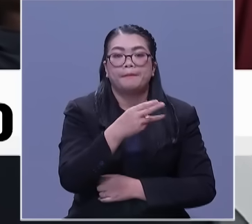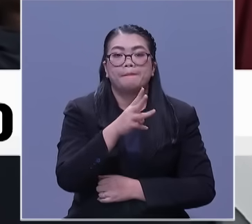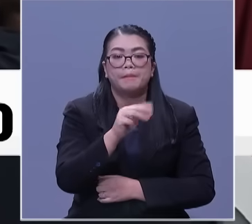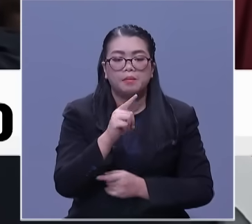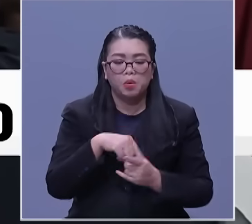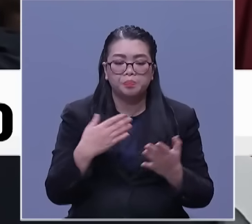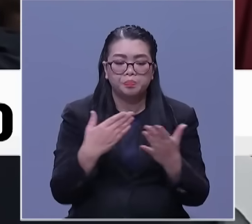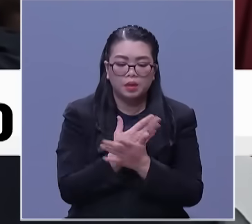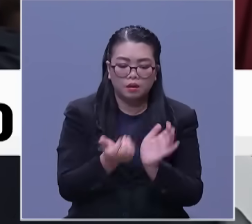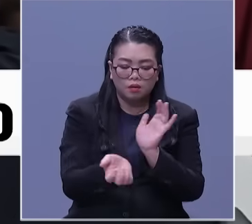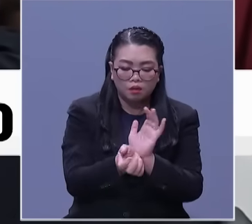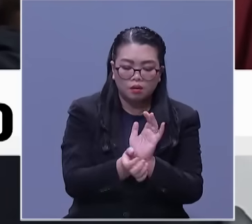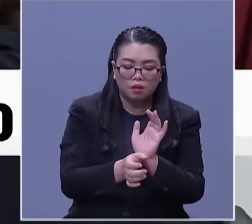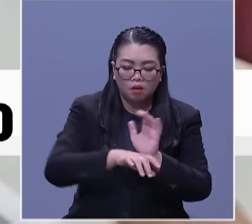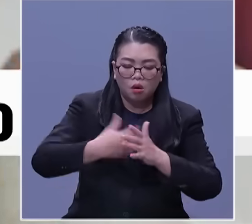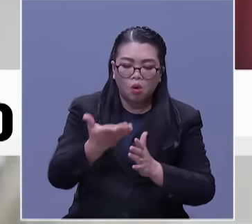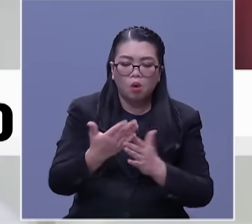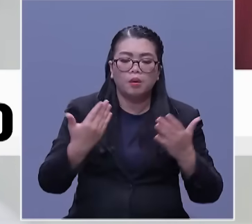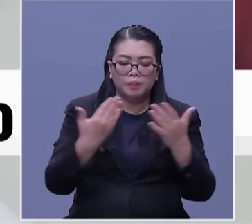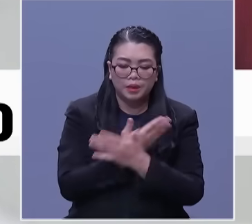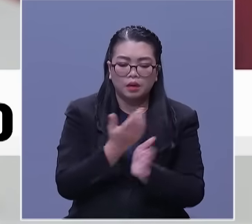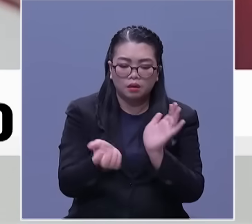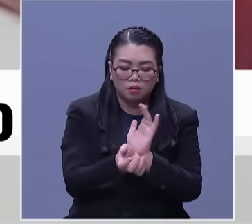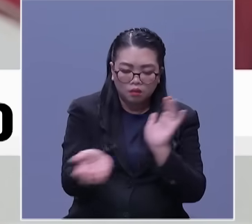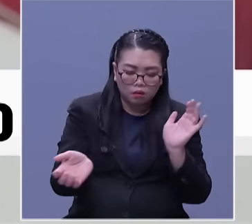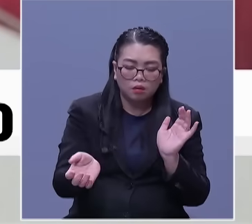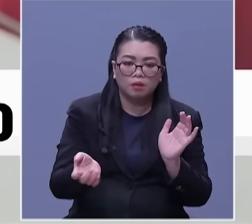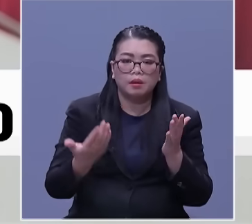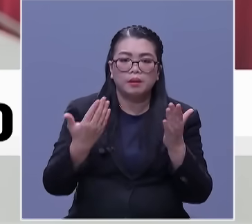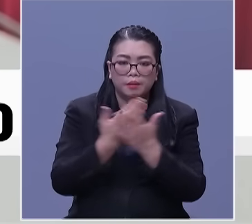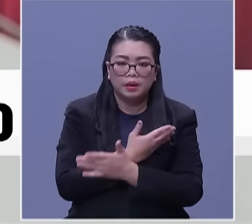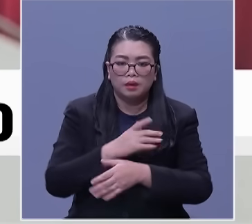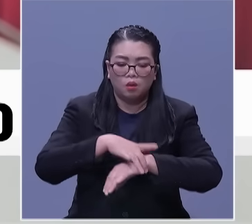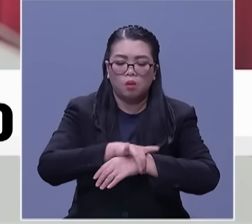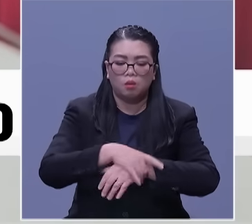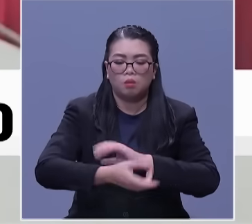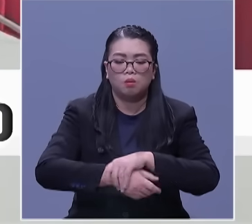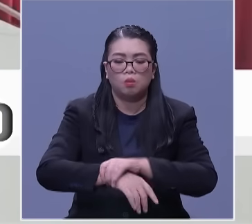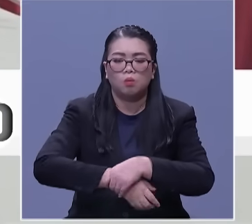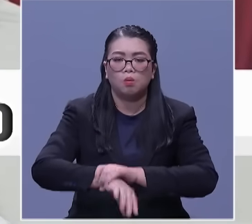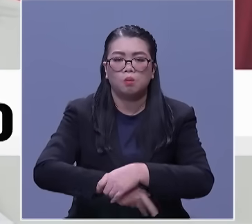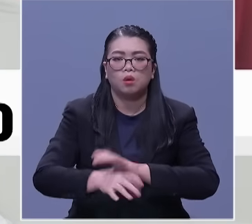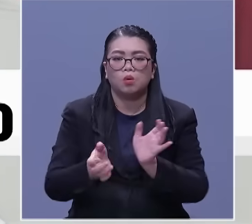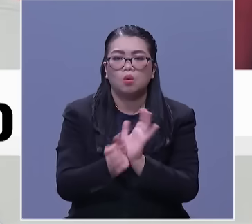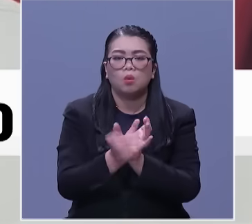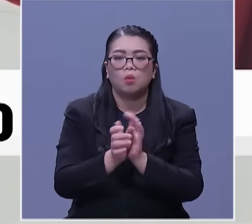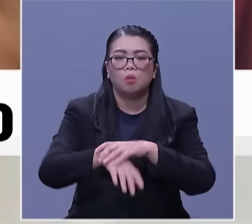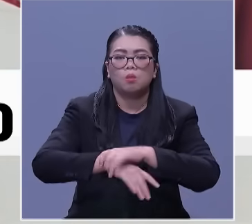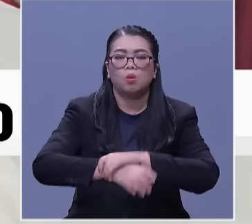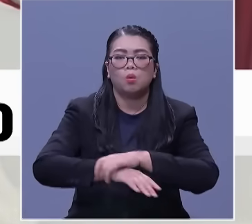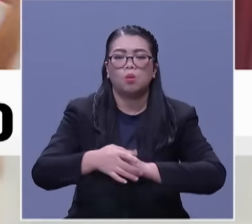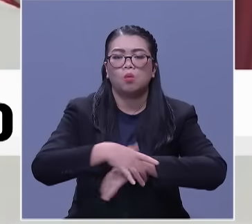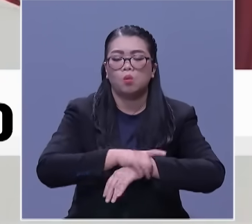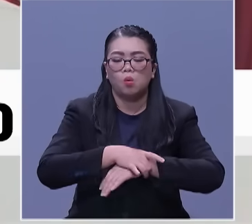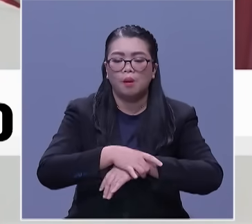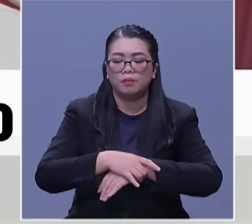พันธนาการให้บอกเสียแป้งบอกว่าขอให้เปลี่ยนแล้วพอเปลี่ยนให้มันเป็นพันธนาการแบบหลวมๆตั้งแต่ตอนกลางวันก่อนหน้าที่ทั้งคู่